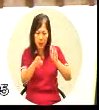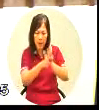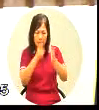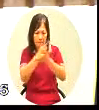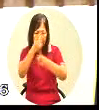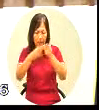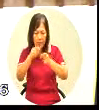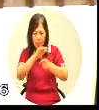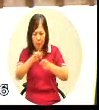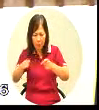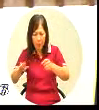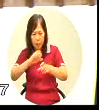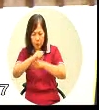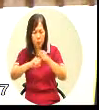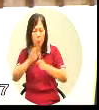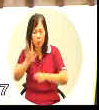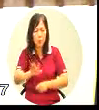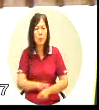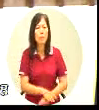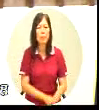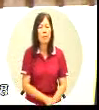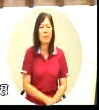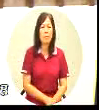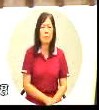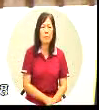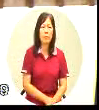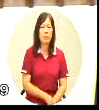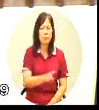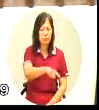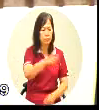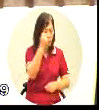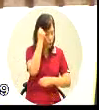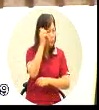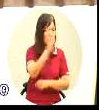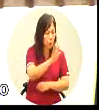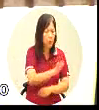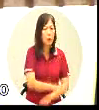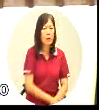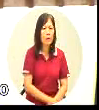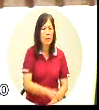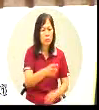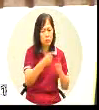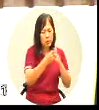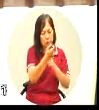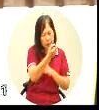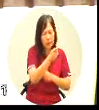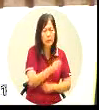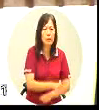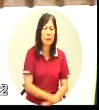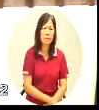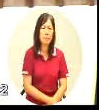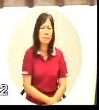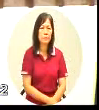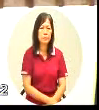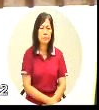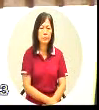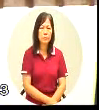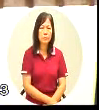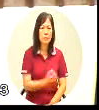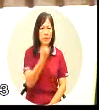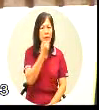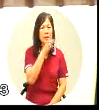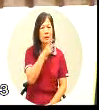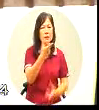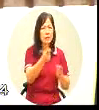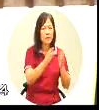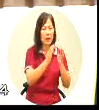每一年都在动，上面有住人，虽然为数不多，为数不多，不过它